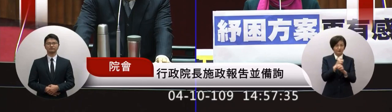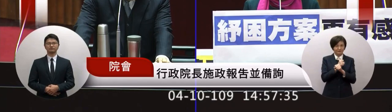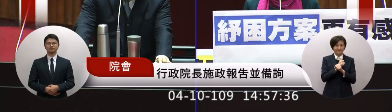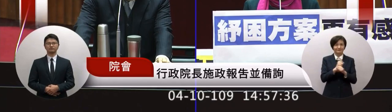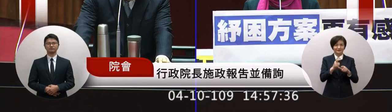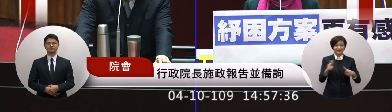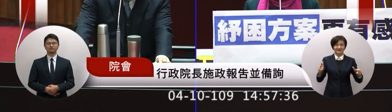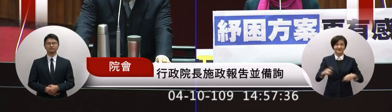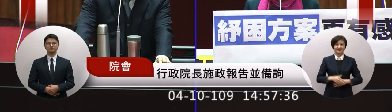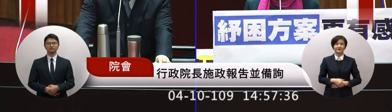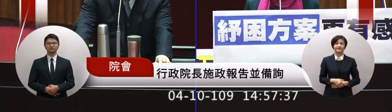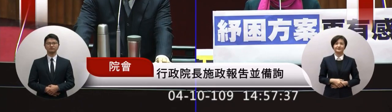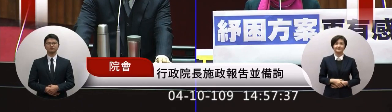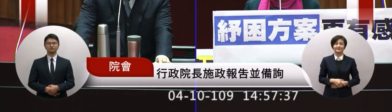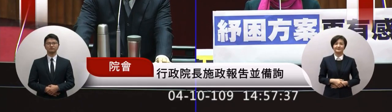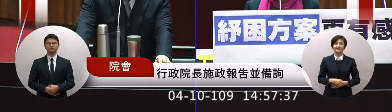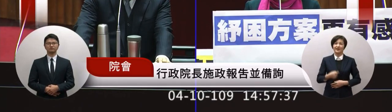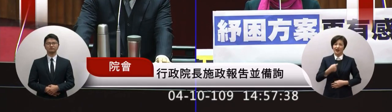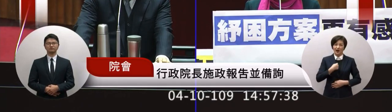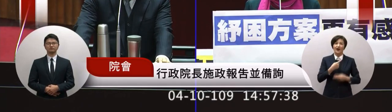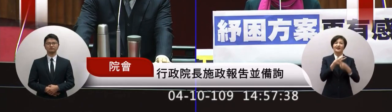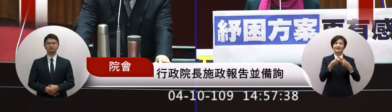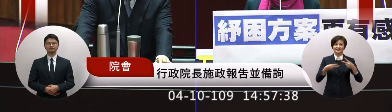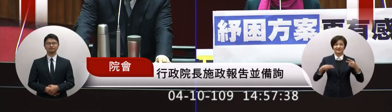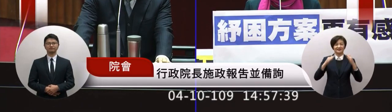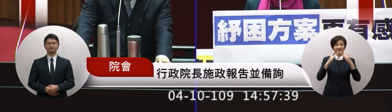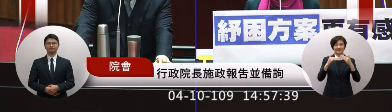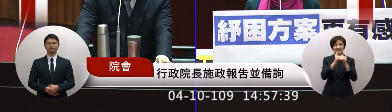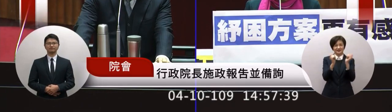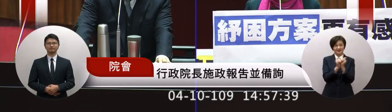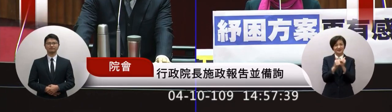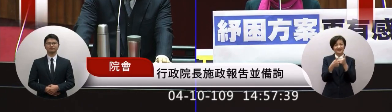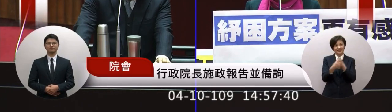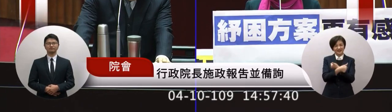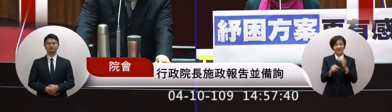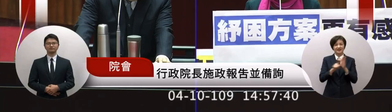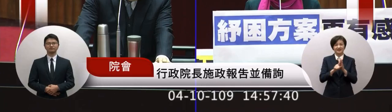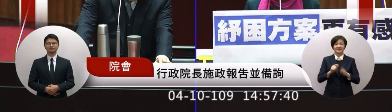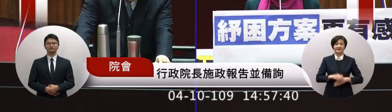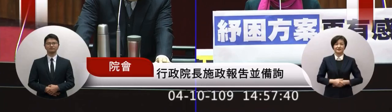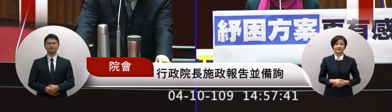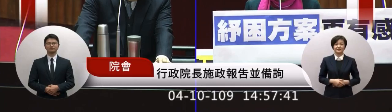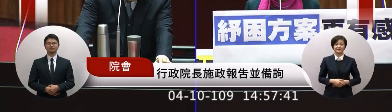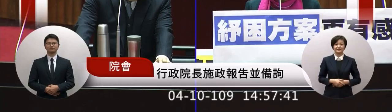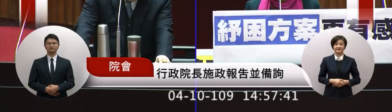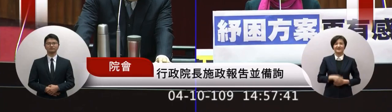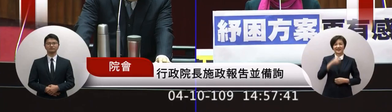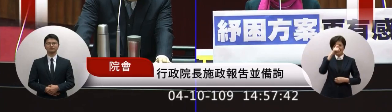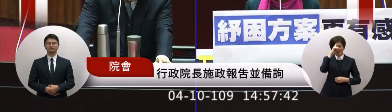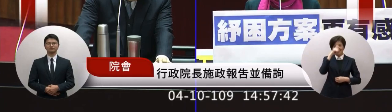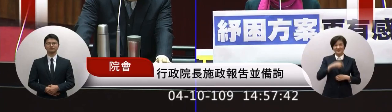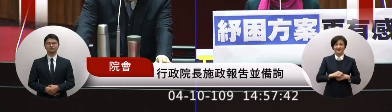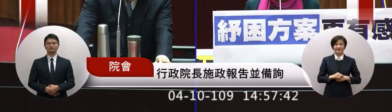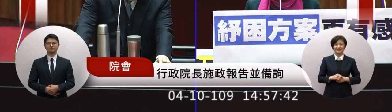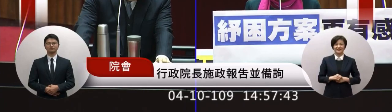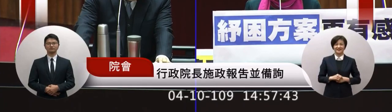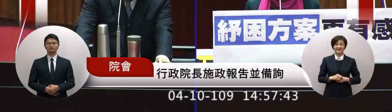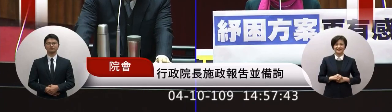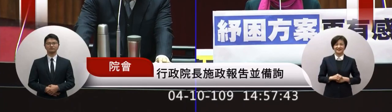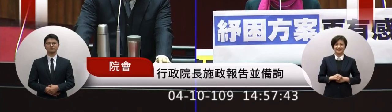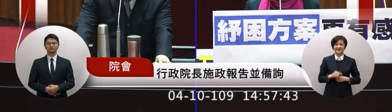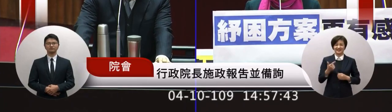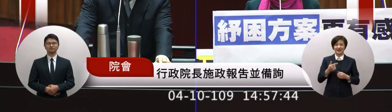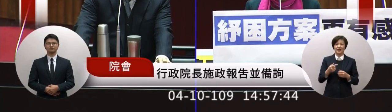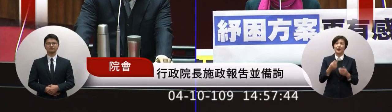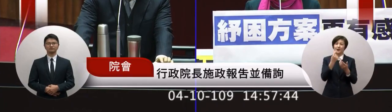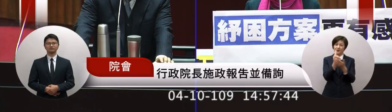呢省委客家族群呢，嘅代表嘅非议员吼，希望讲台，因为客家族群